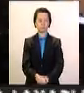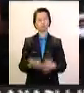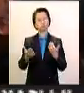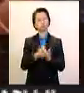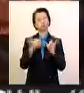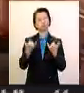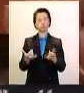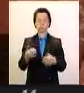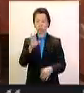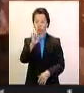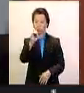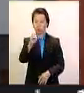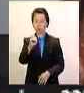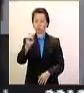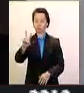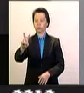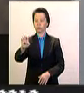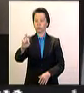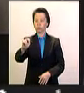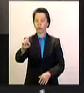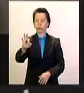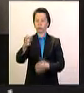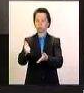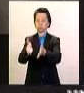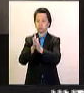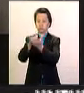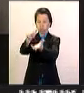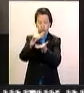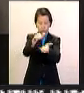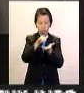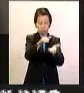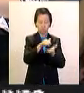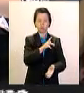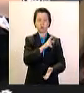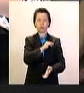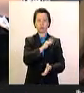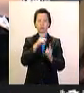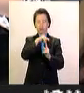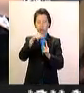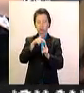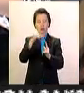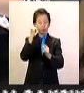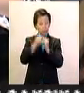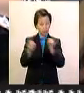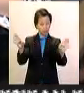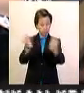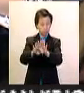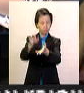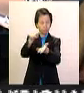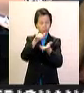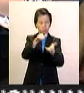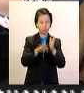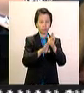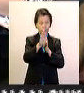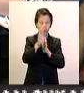Setakat ini, lebih 80 vendor tempatan sudah menyerahkan permohonan mereka kepada kementeriannya dan tarikh akhir penyerahan untuk program pembangunan